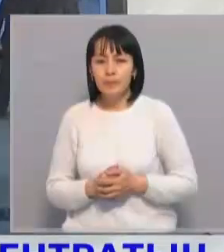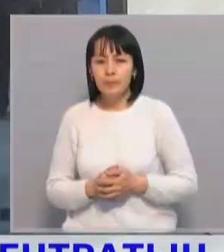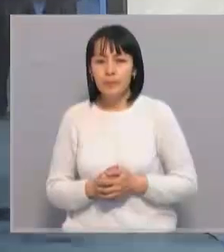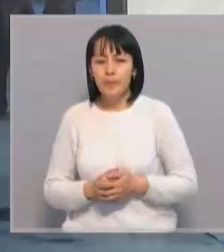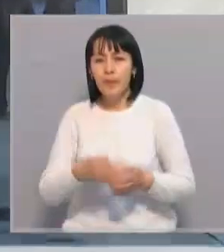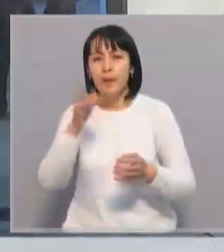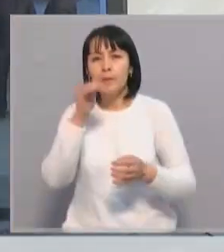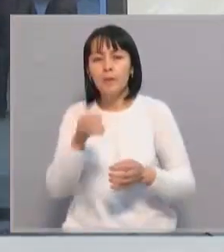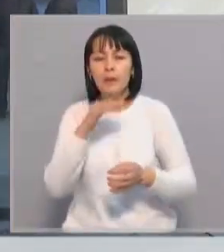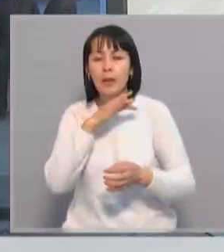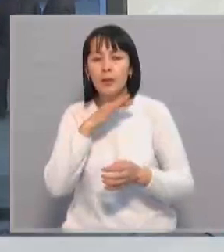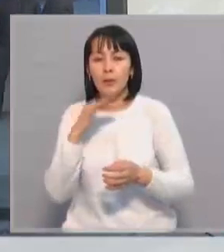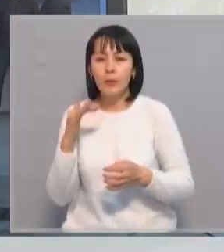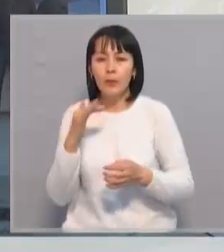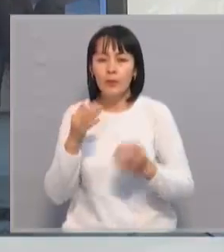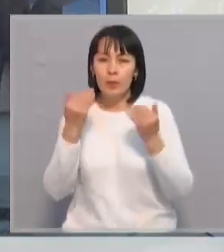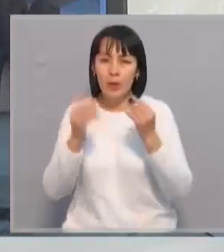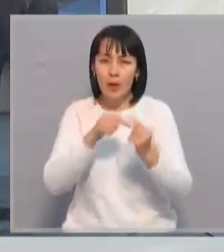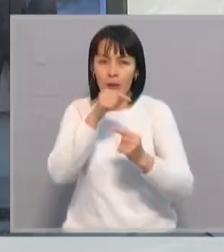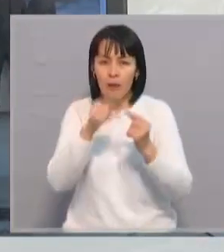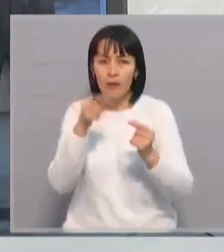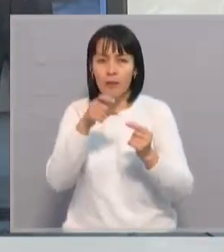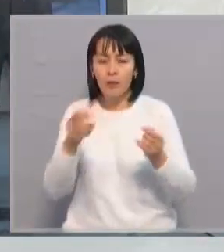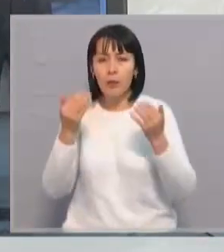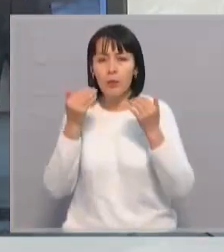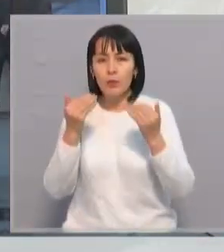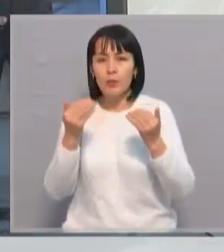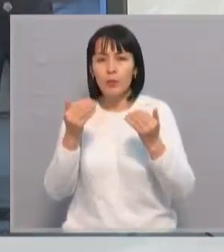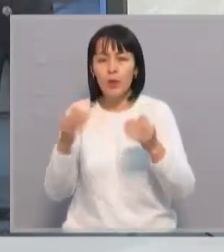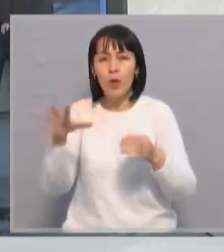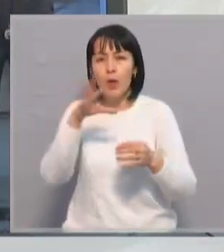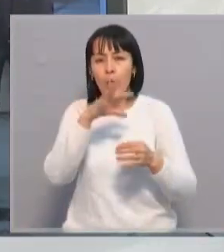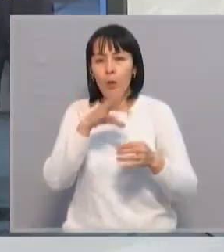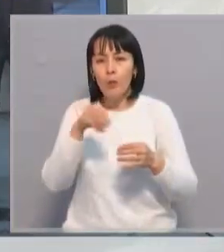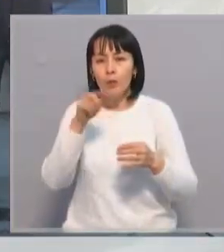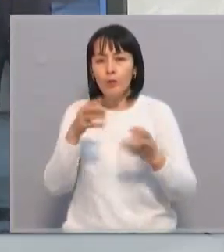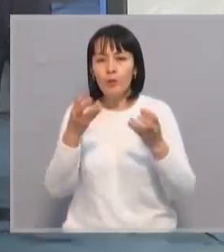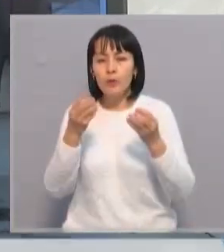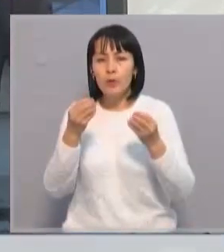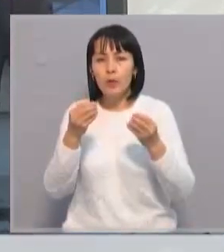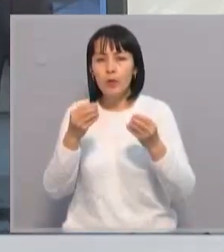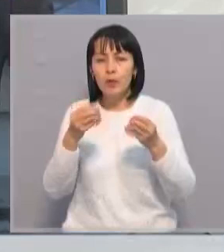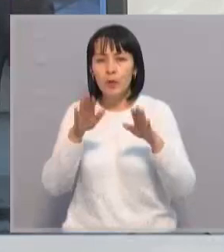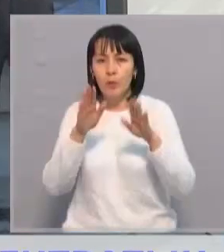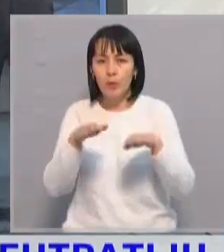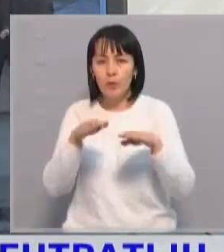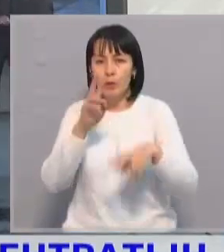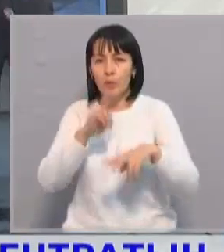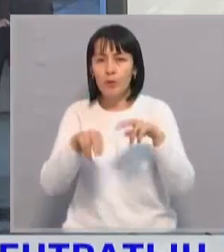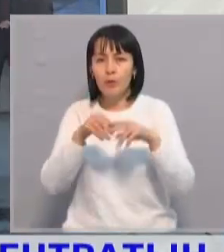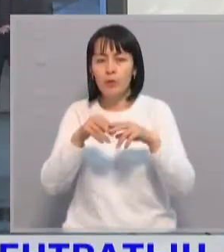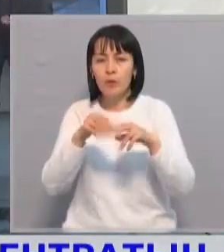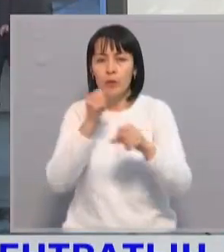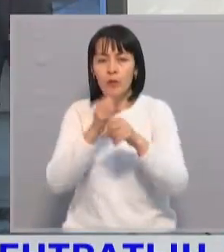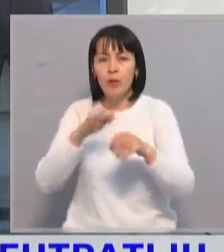енді мыңнан астам мұнда кәсіпкерлер осы арадан оларға бүкіл сол жағы зонаны салып бергеннен кейін